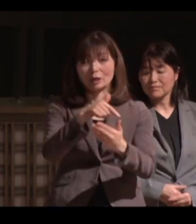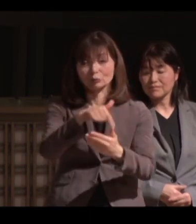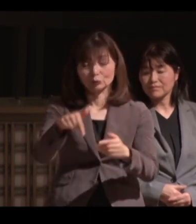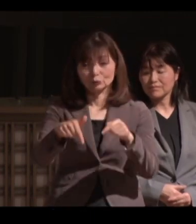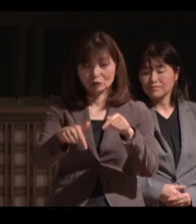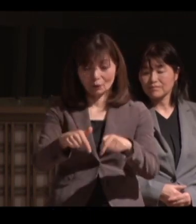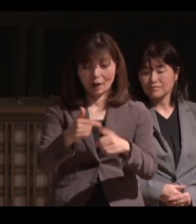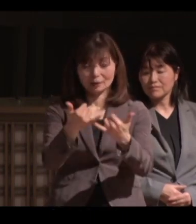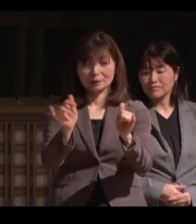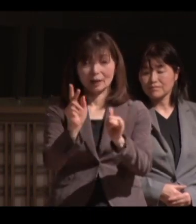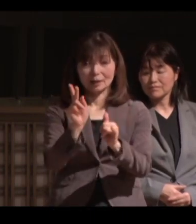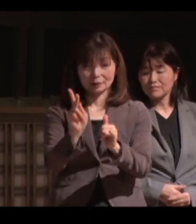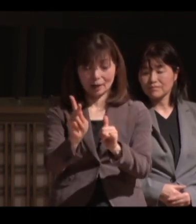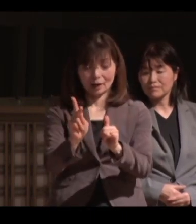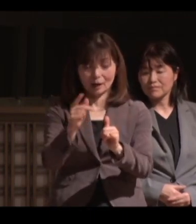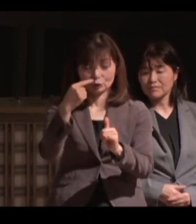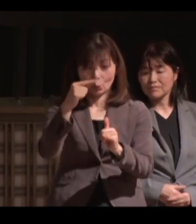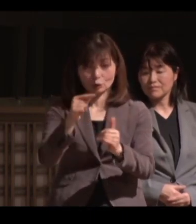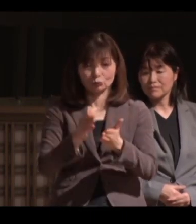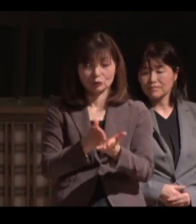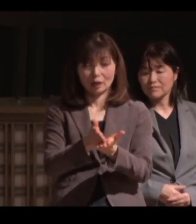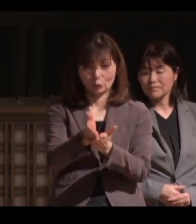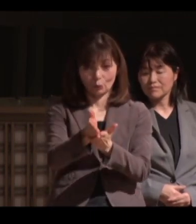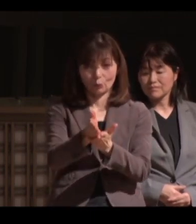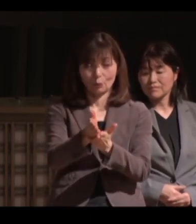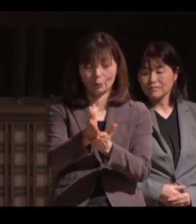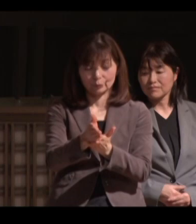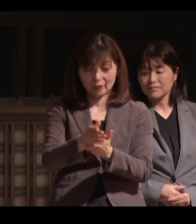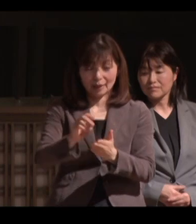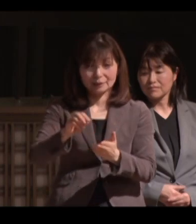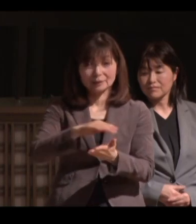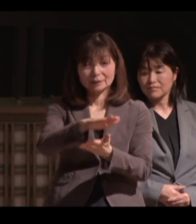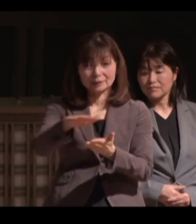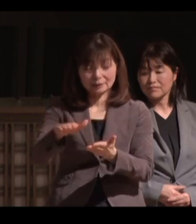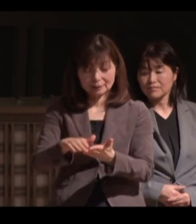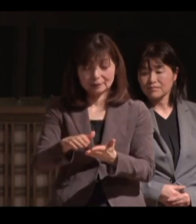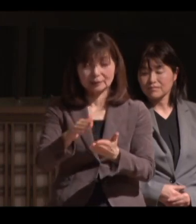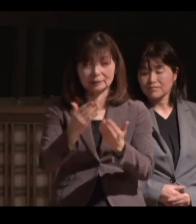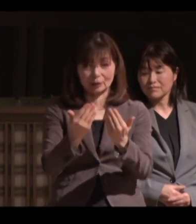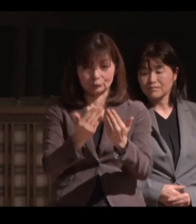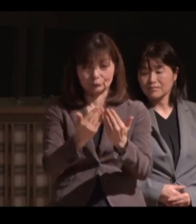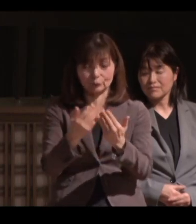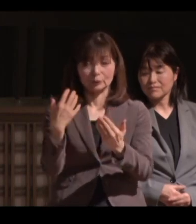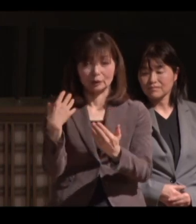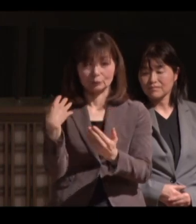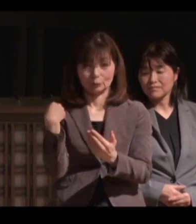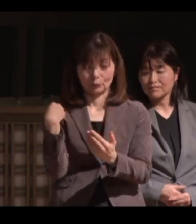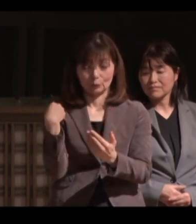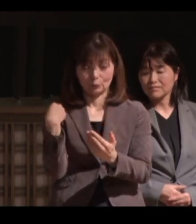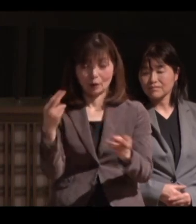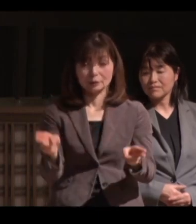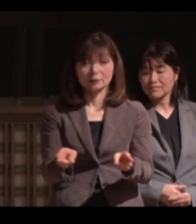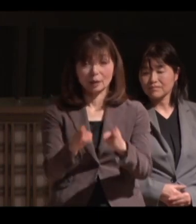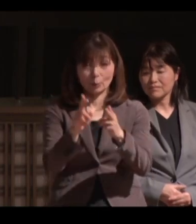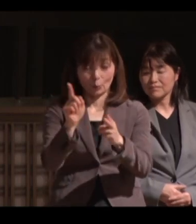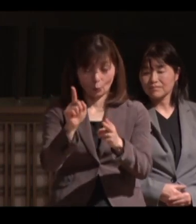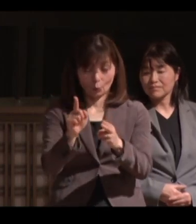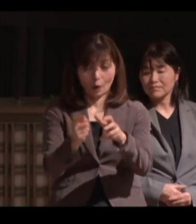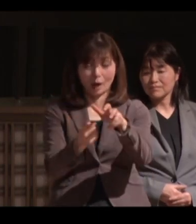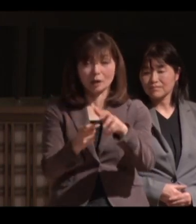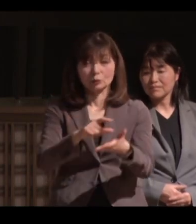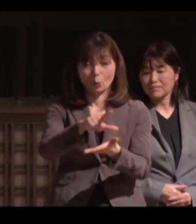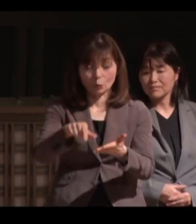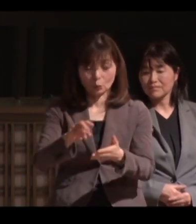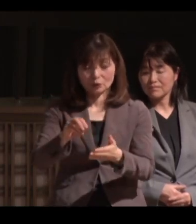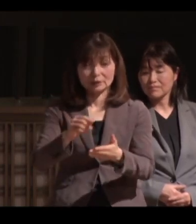は社会化教育先行に所属し地理学を担当されております専門は農村